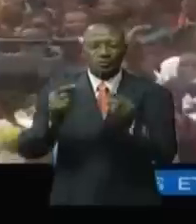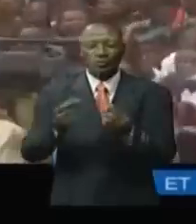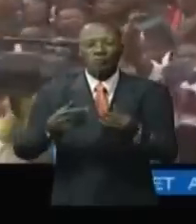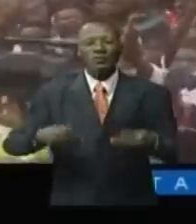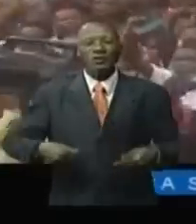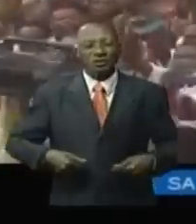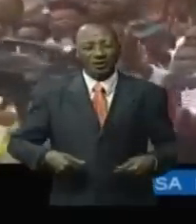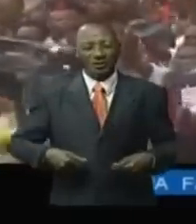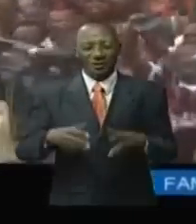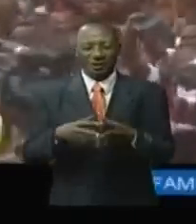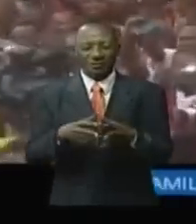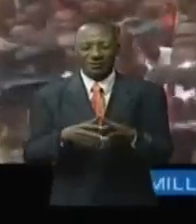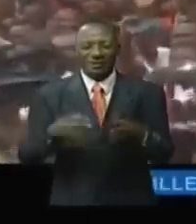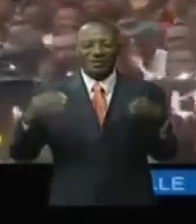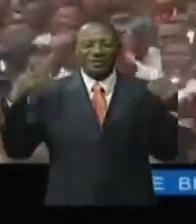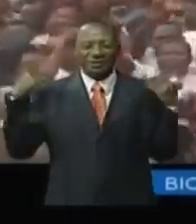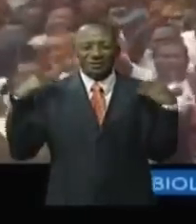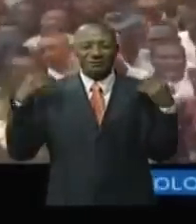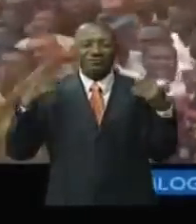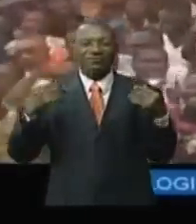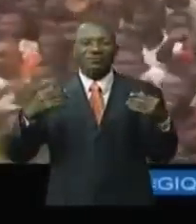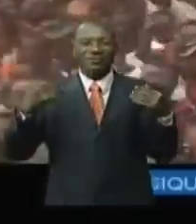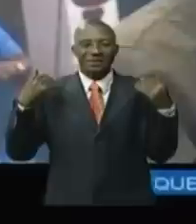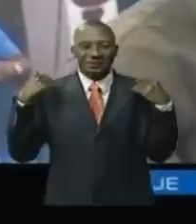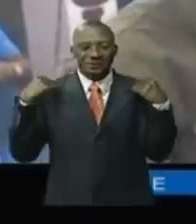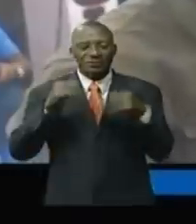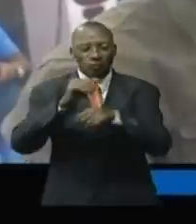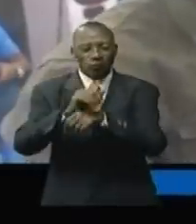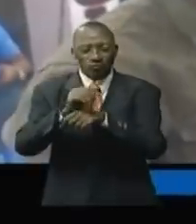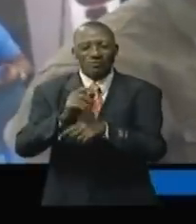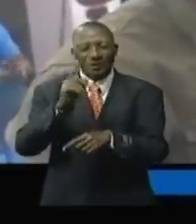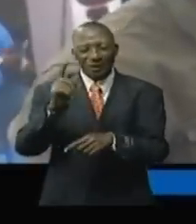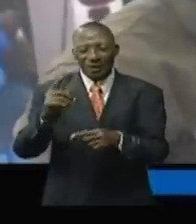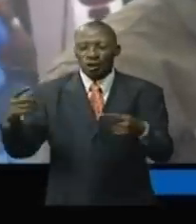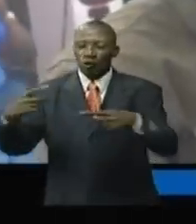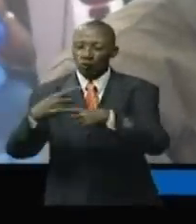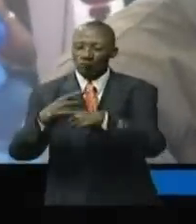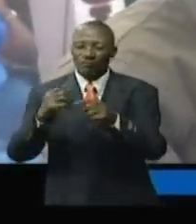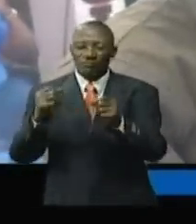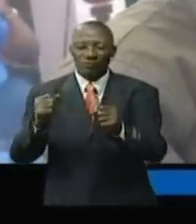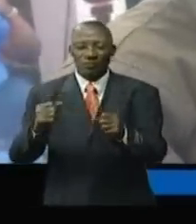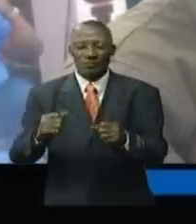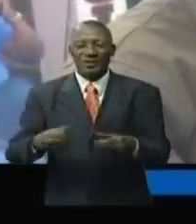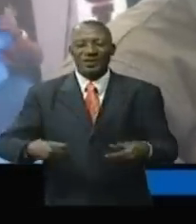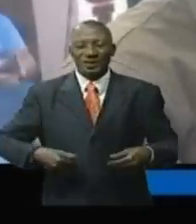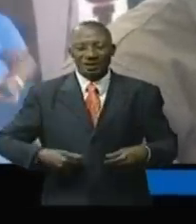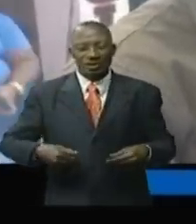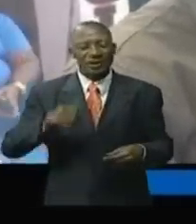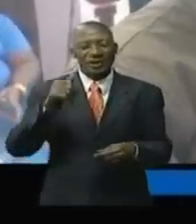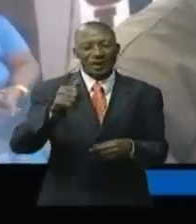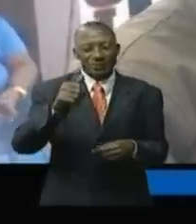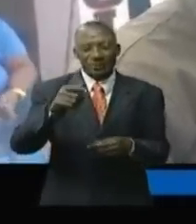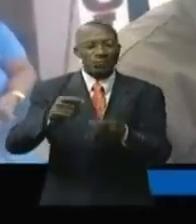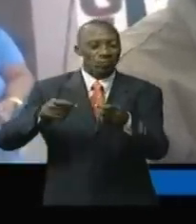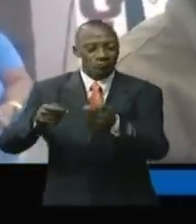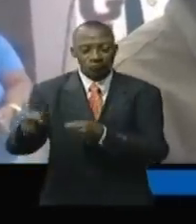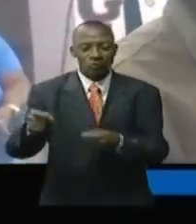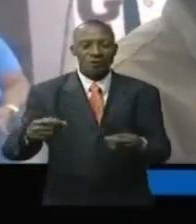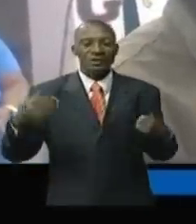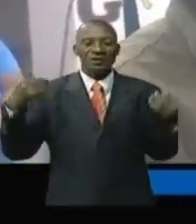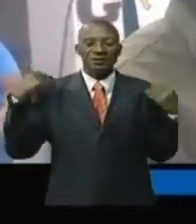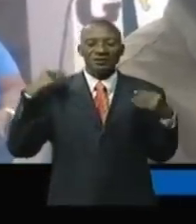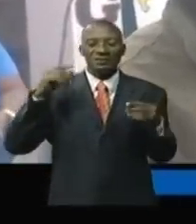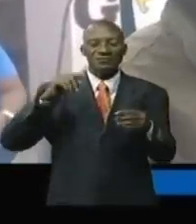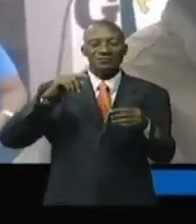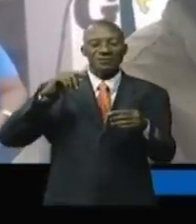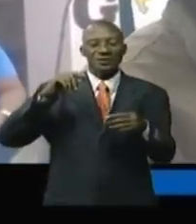dans cette contrée. Arrivé sur place, le gouverneur intérimaire du Maniema, Afan Idris Mangala, à la tête d'une forte délégation, a demandé aux habitants